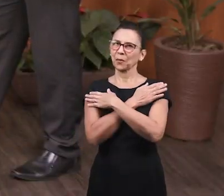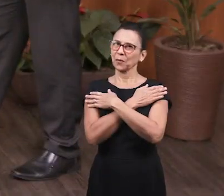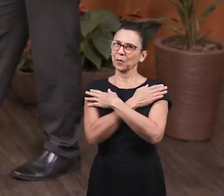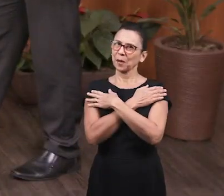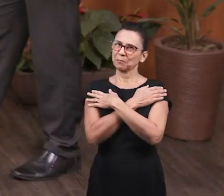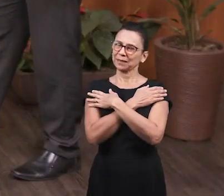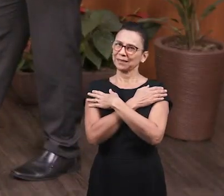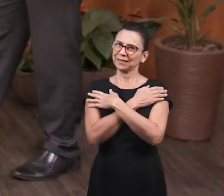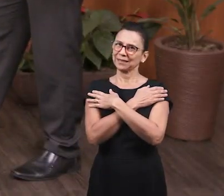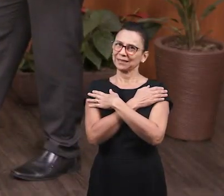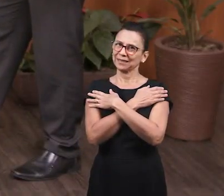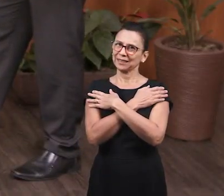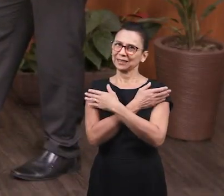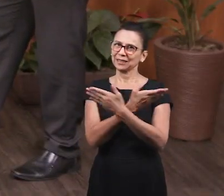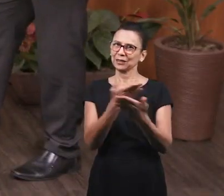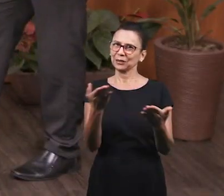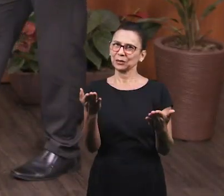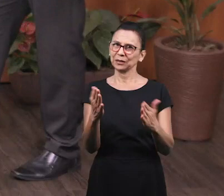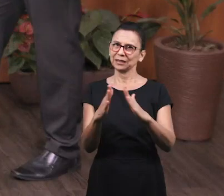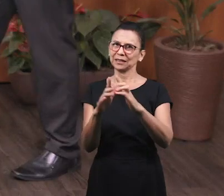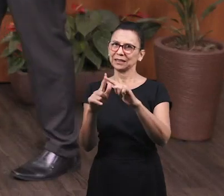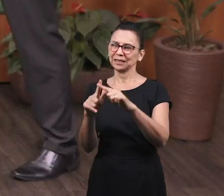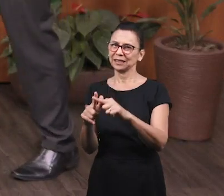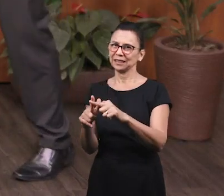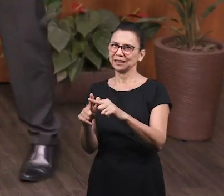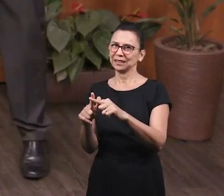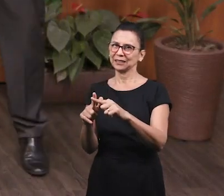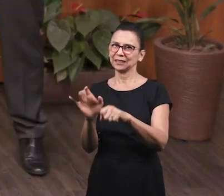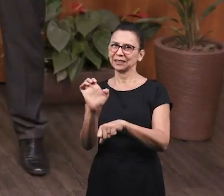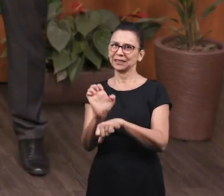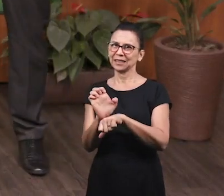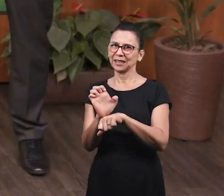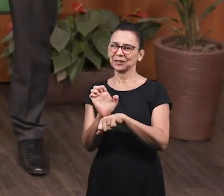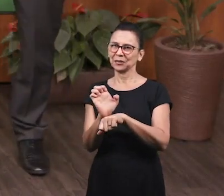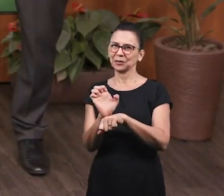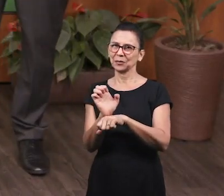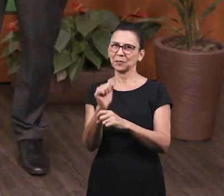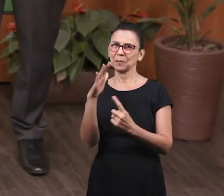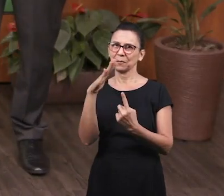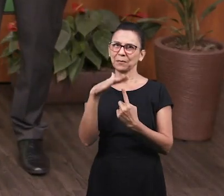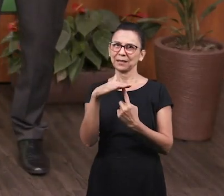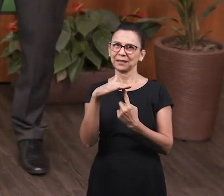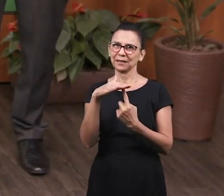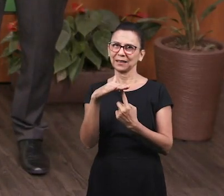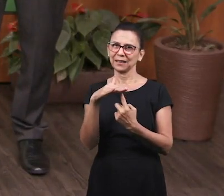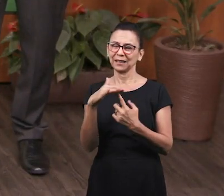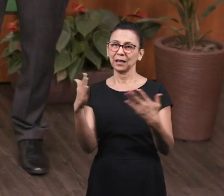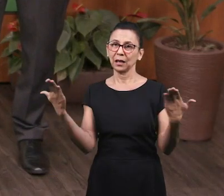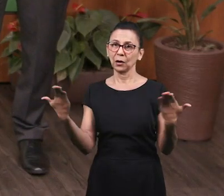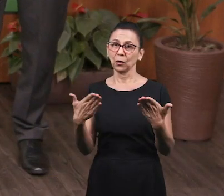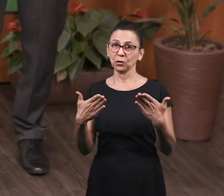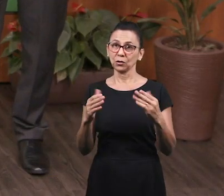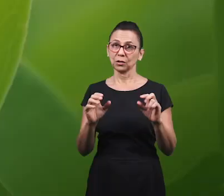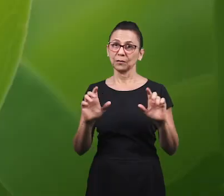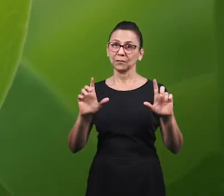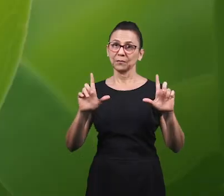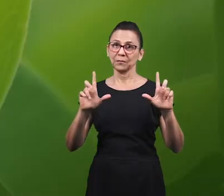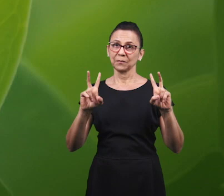Des salutations fraternelles aux églises dans l'état du Paraná. Ça, c'est le tableau Les Sons du Manaim. Missões do Manaim.